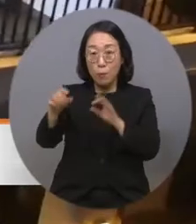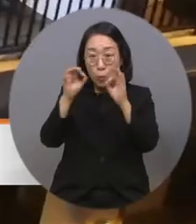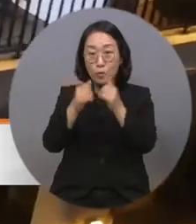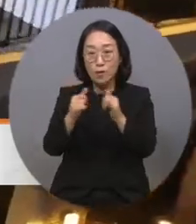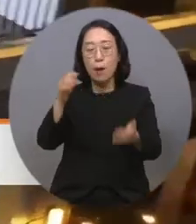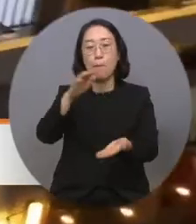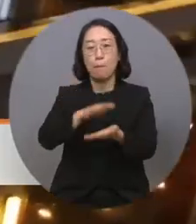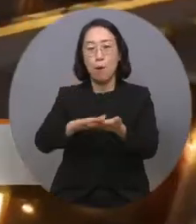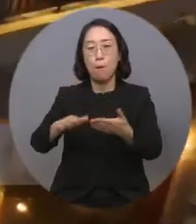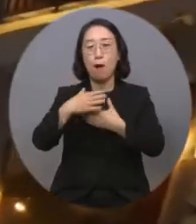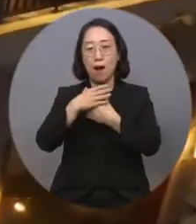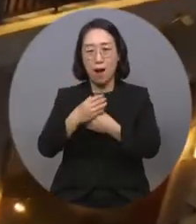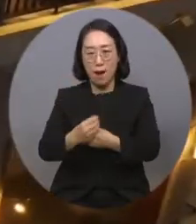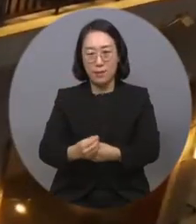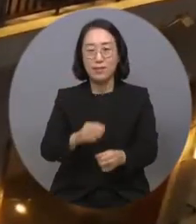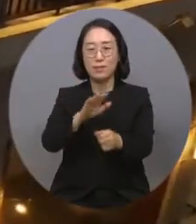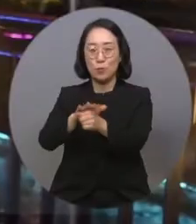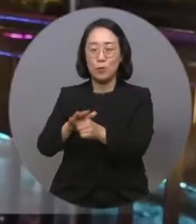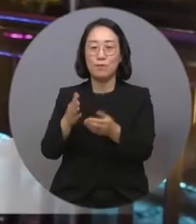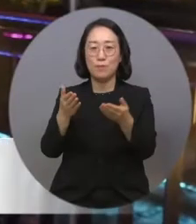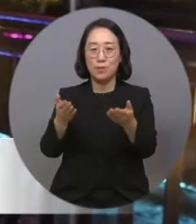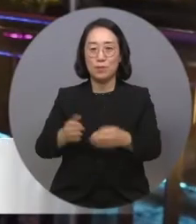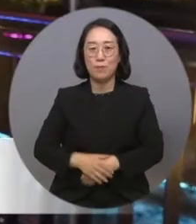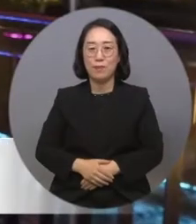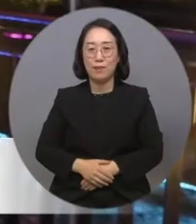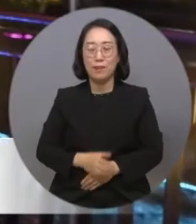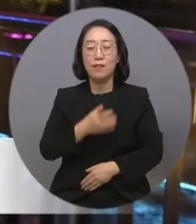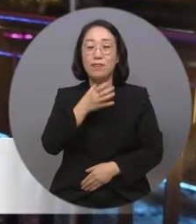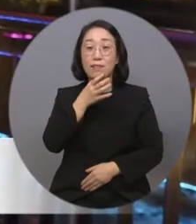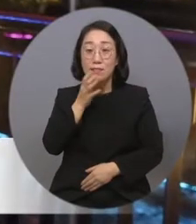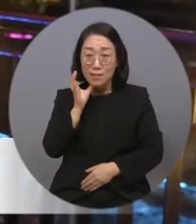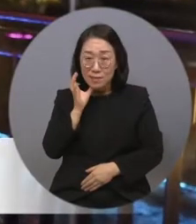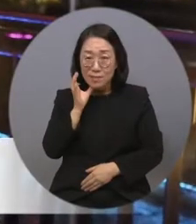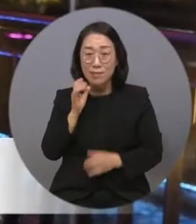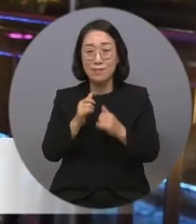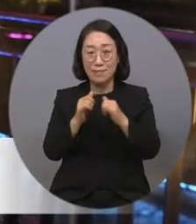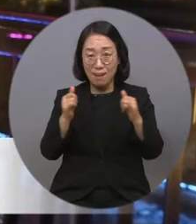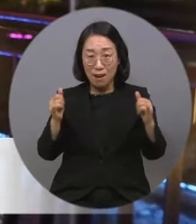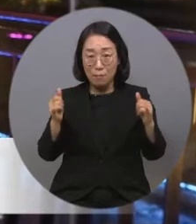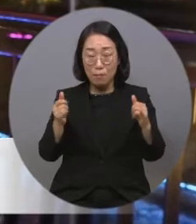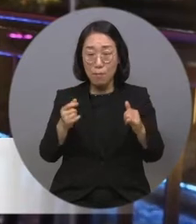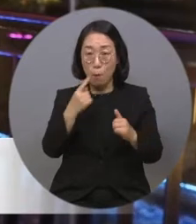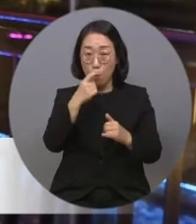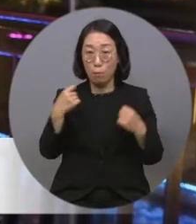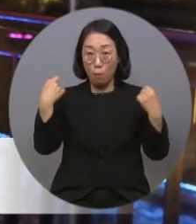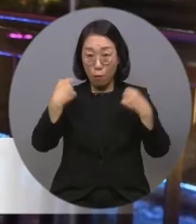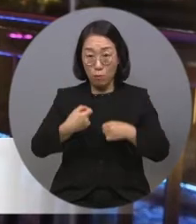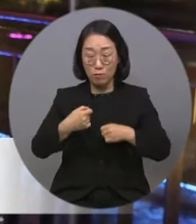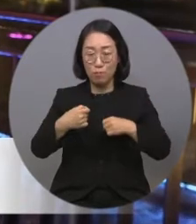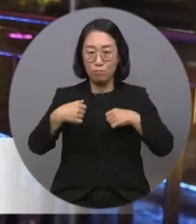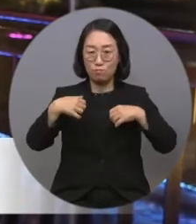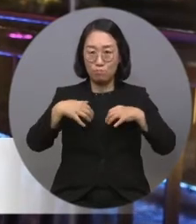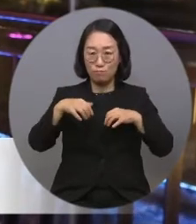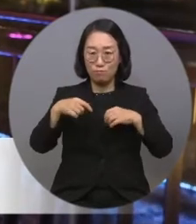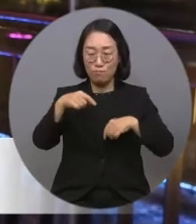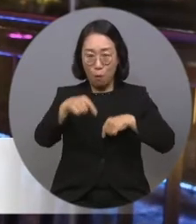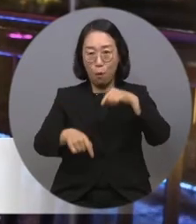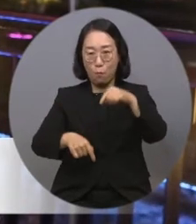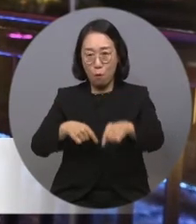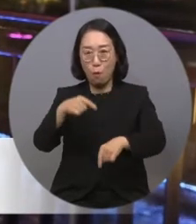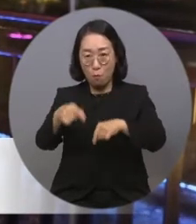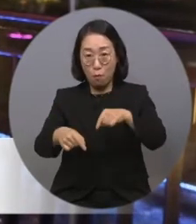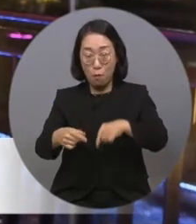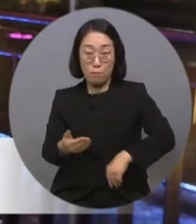평화와 안식을 심어주었습니다. 시니어 패션쇼가 올해로 멈추지 않고